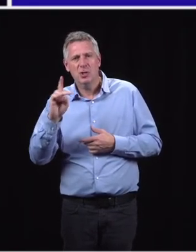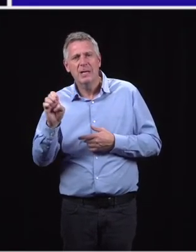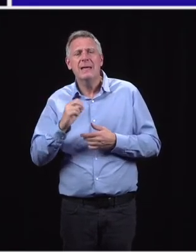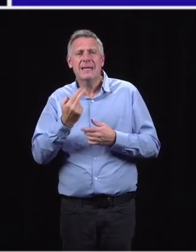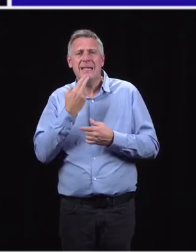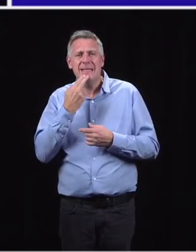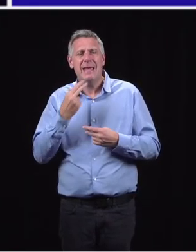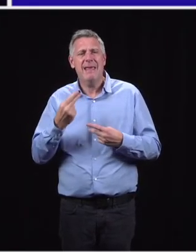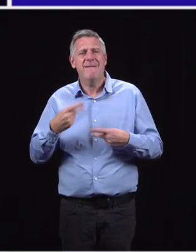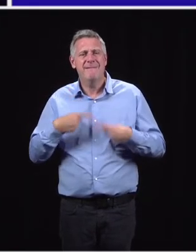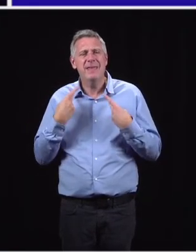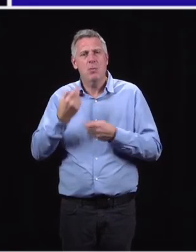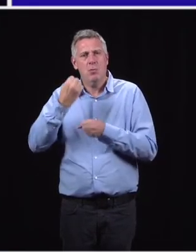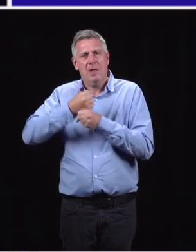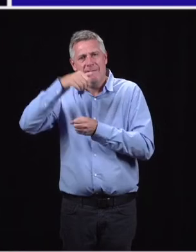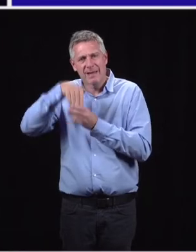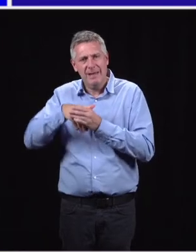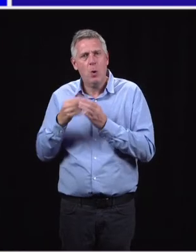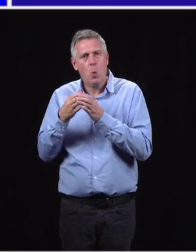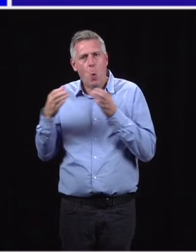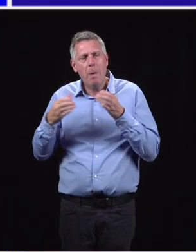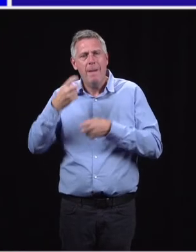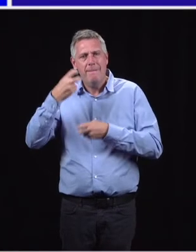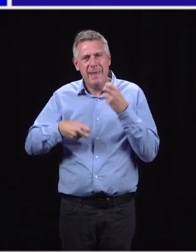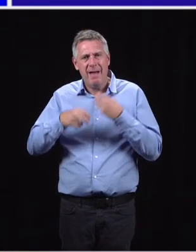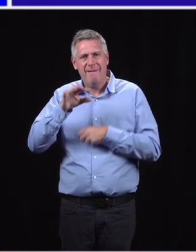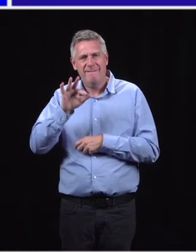dans le groupe Pierre Fabre